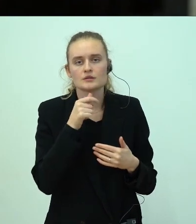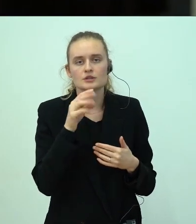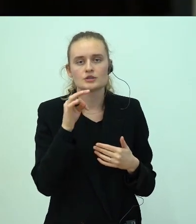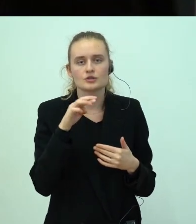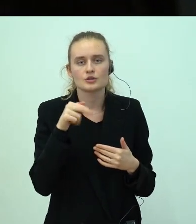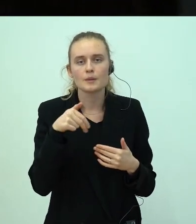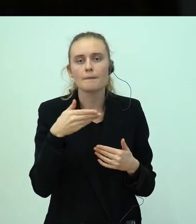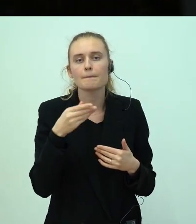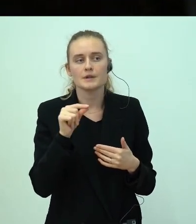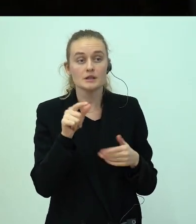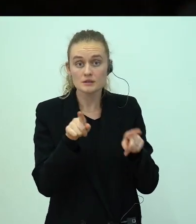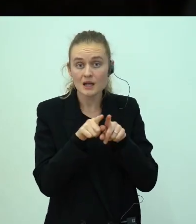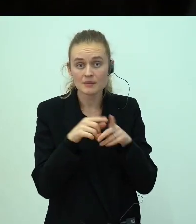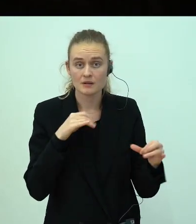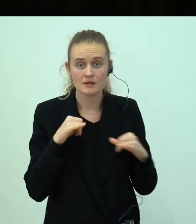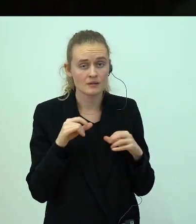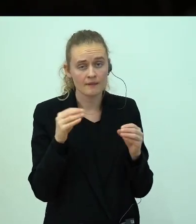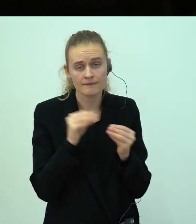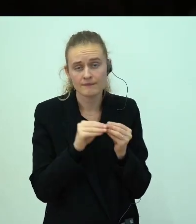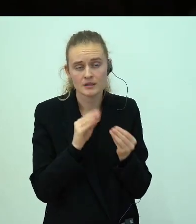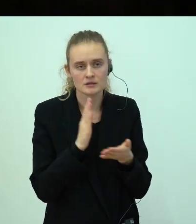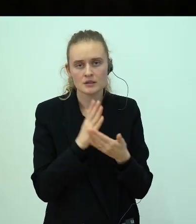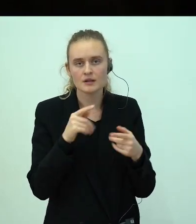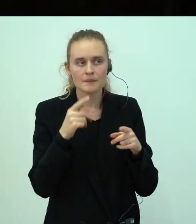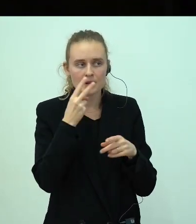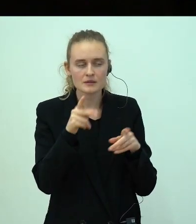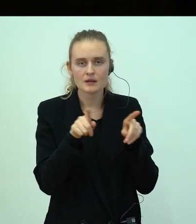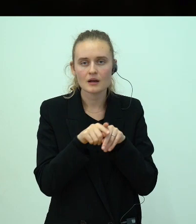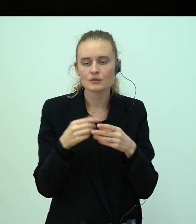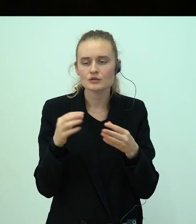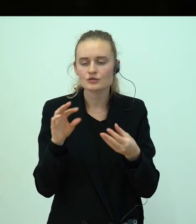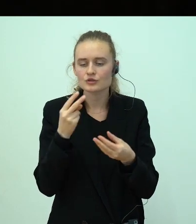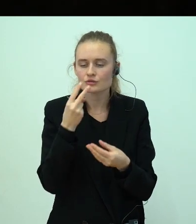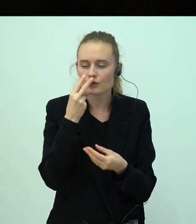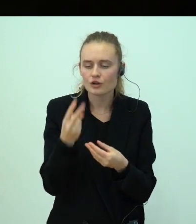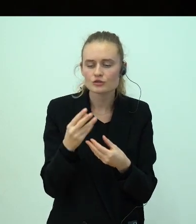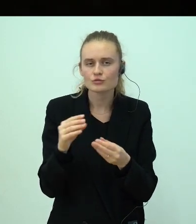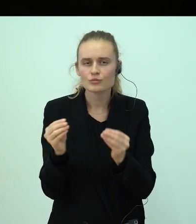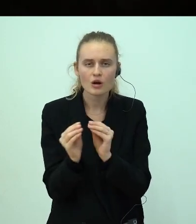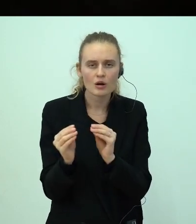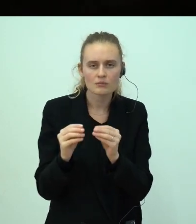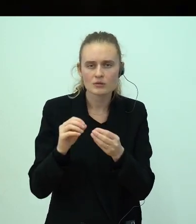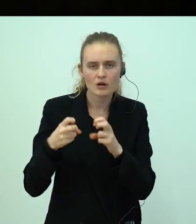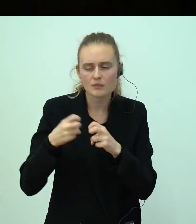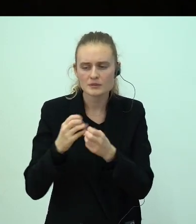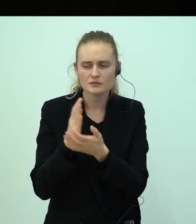ir tebedaro iki šiol. Jis randa tam tikrų lūžių, nesutarimų visuomenėje ir